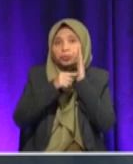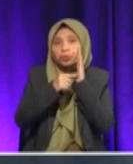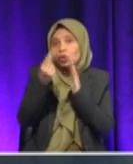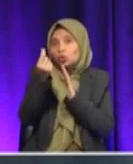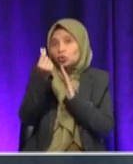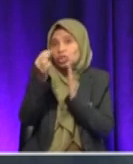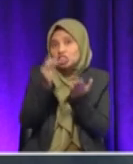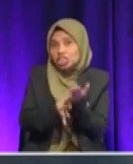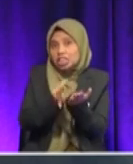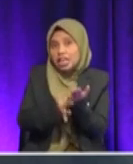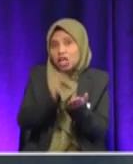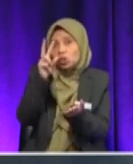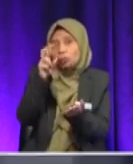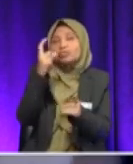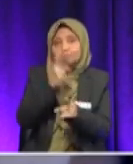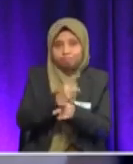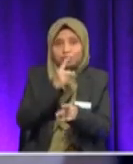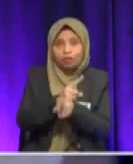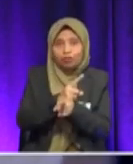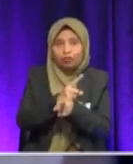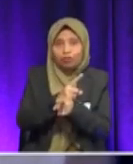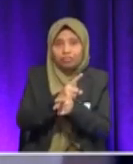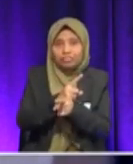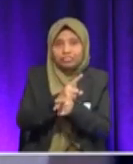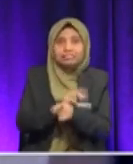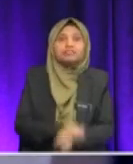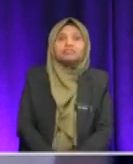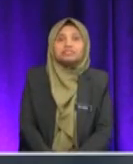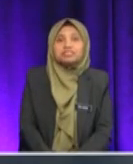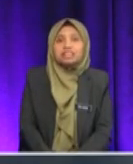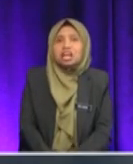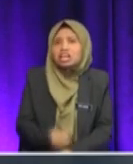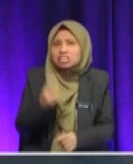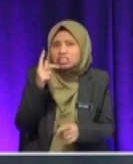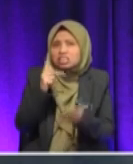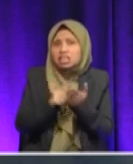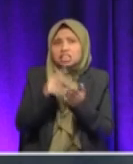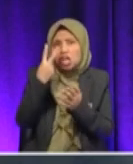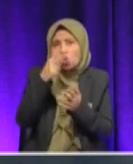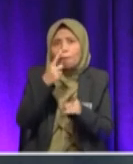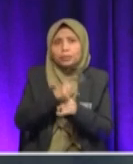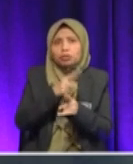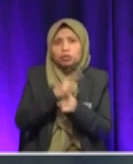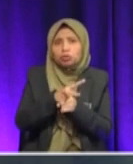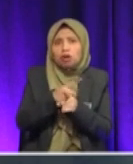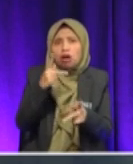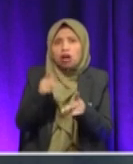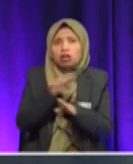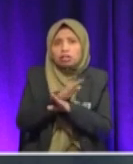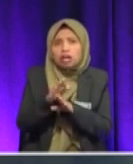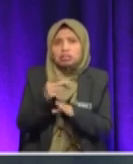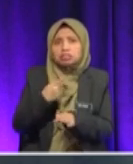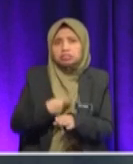Iya betul lah Cikgu pernah jadi macam-macam intim kena tengok betul-betul cycling tuh agar tidak kesiangan